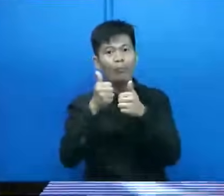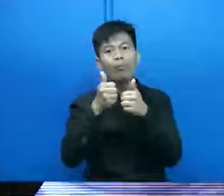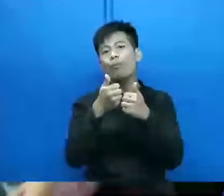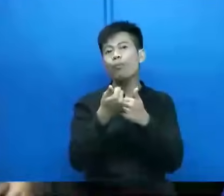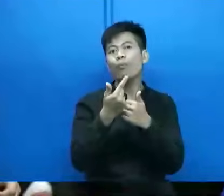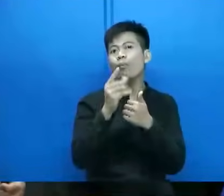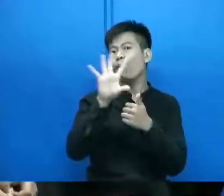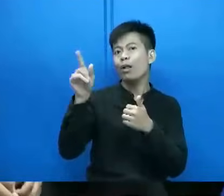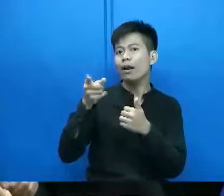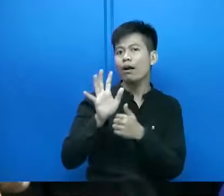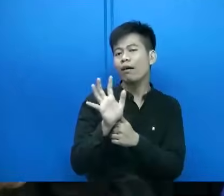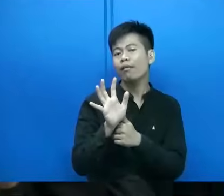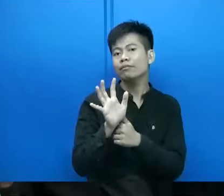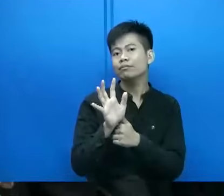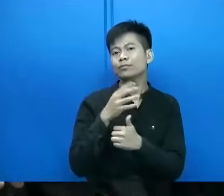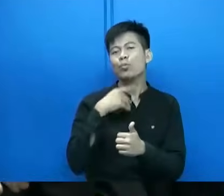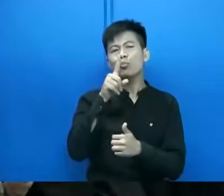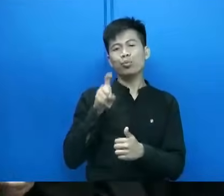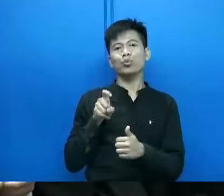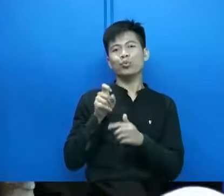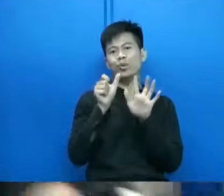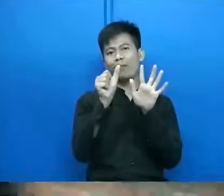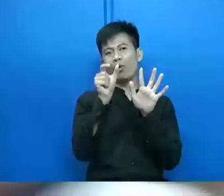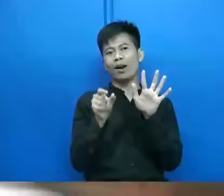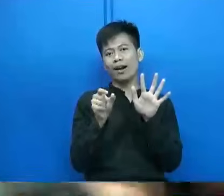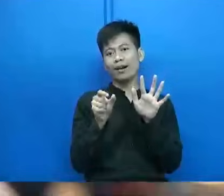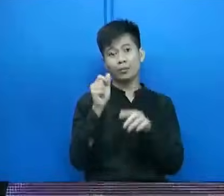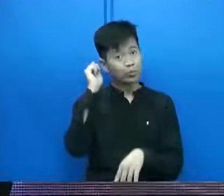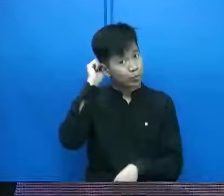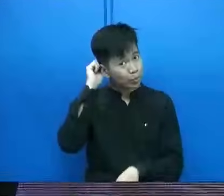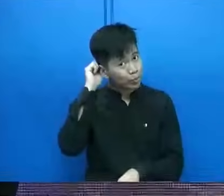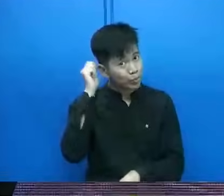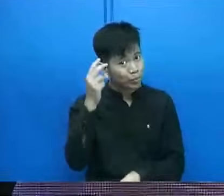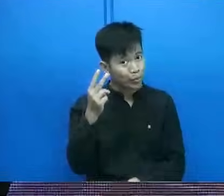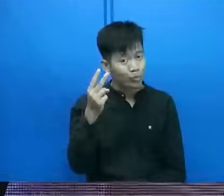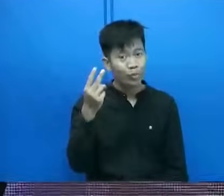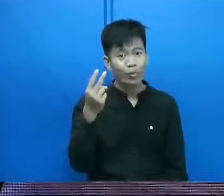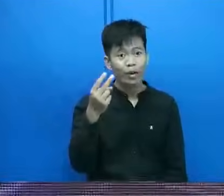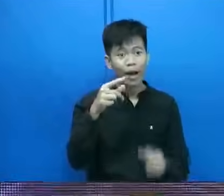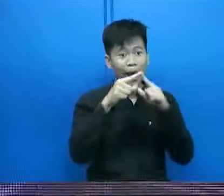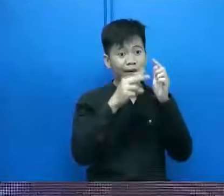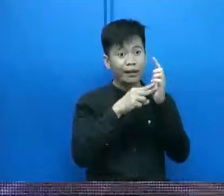40 tahun. Ada lagi yang lain? Saya butuh nama lain. Ibu? Dua, siapa lagi?